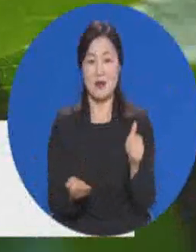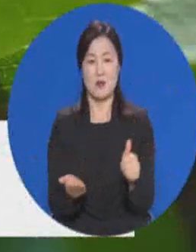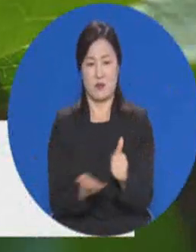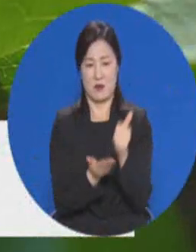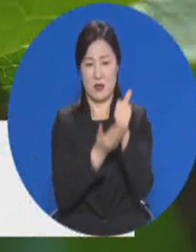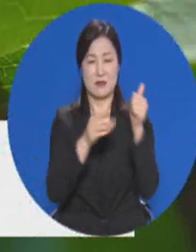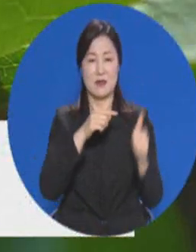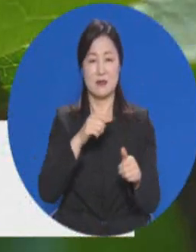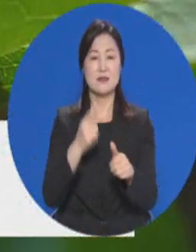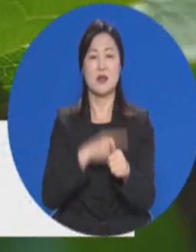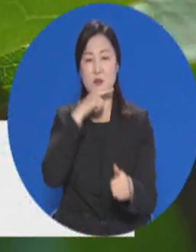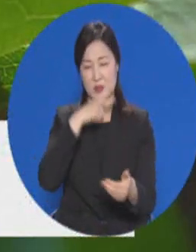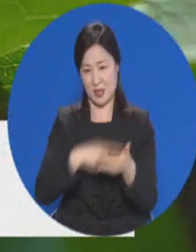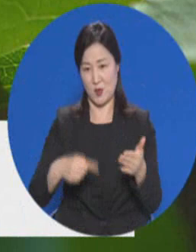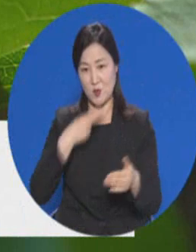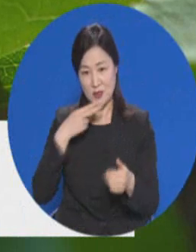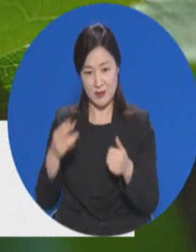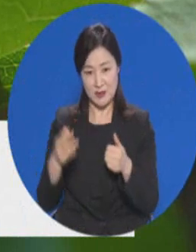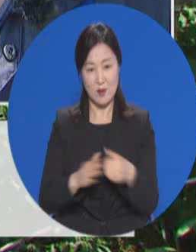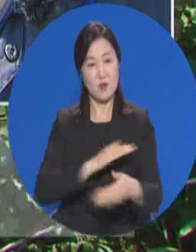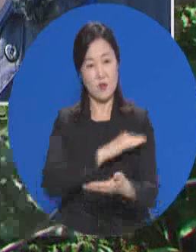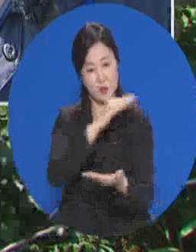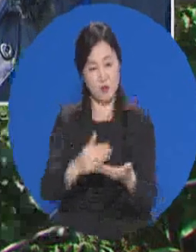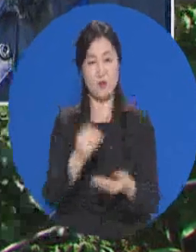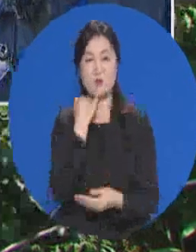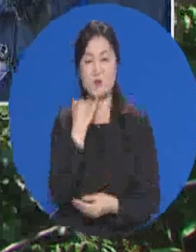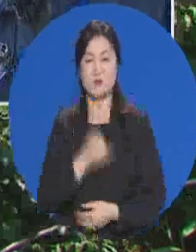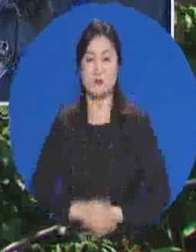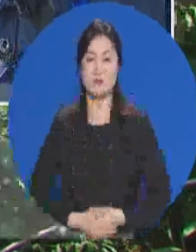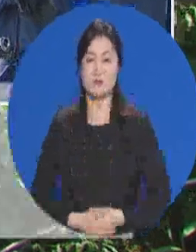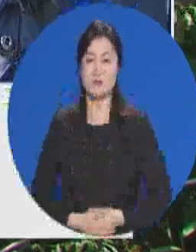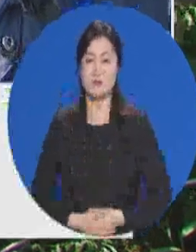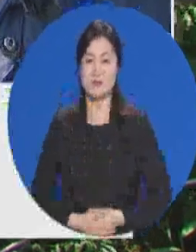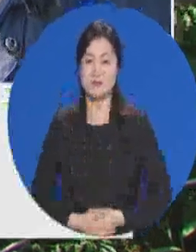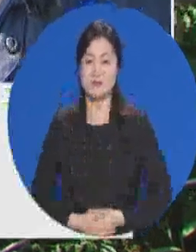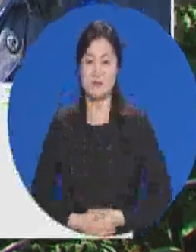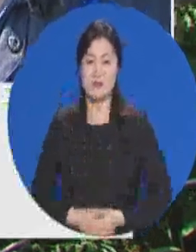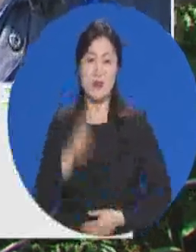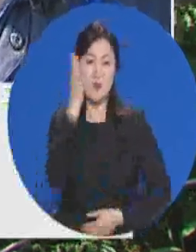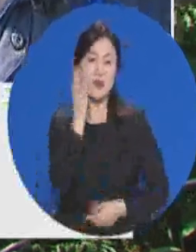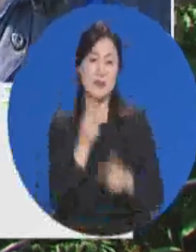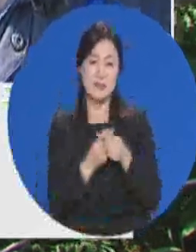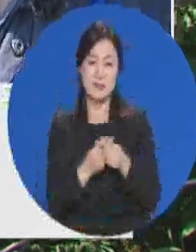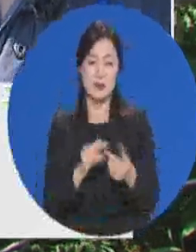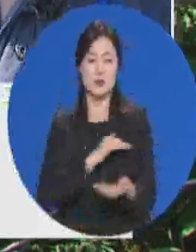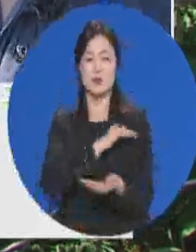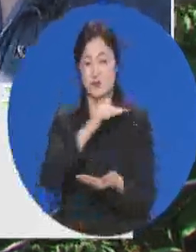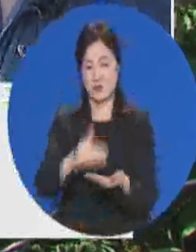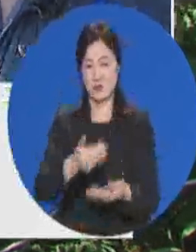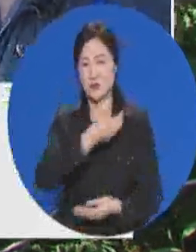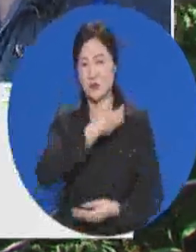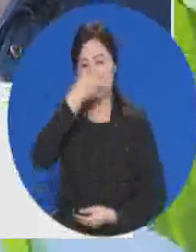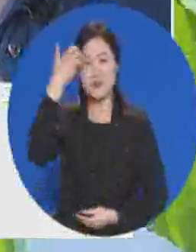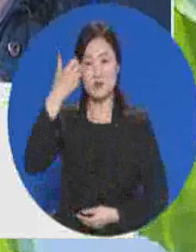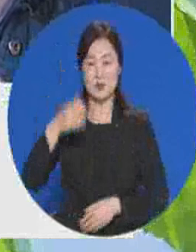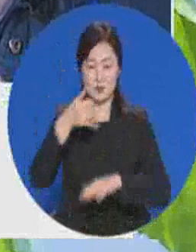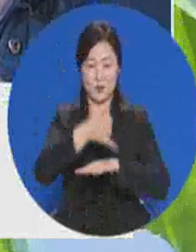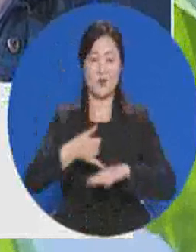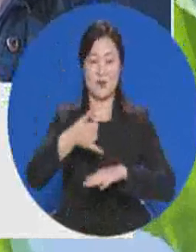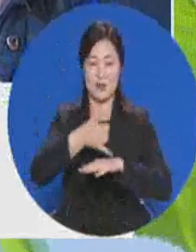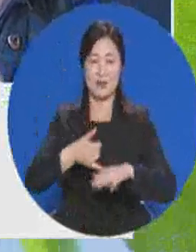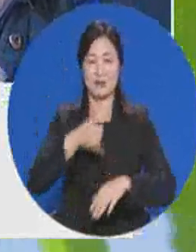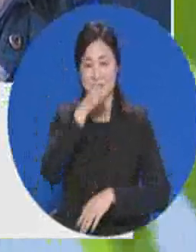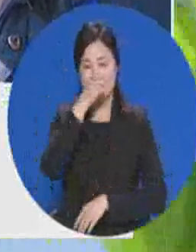없어 작황이 비교적 좋은 편입니다. 매실에 그 다수확을 항시 꿈꾸면서 이렇게 농사를